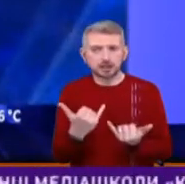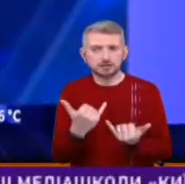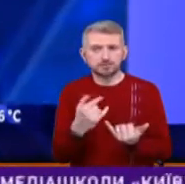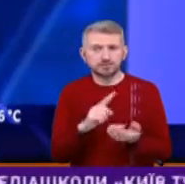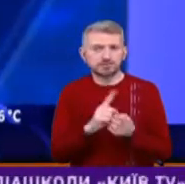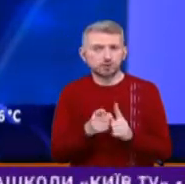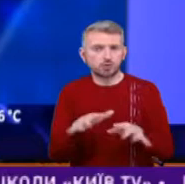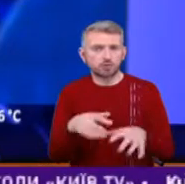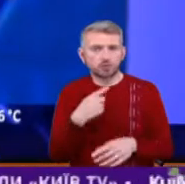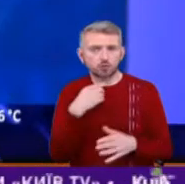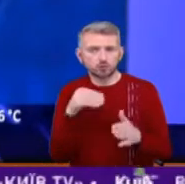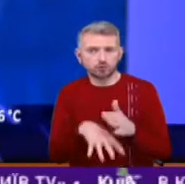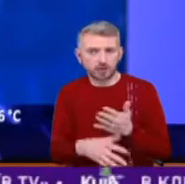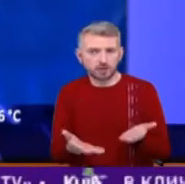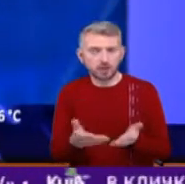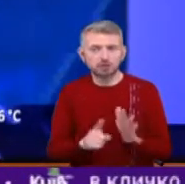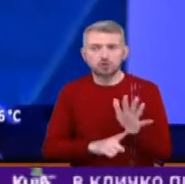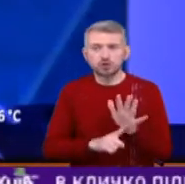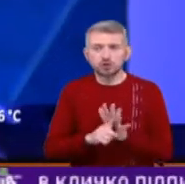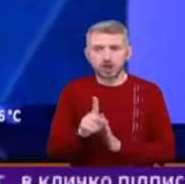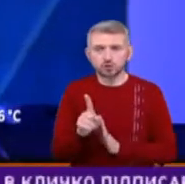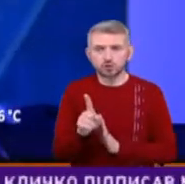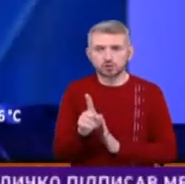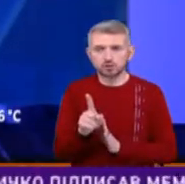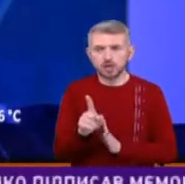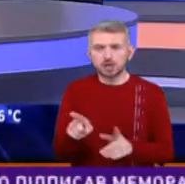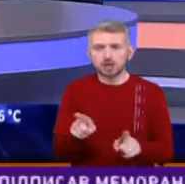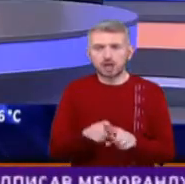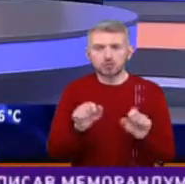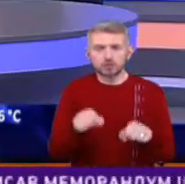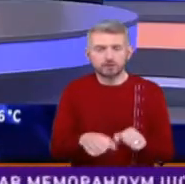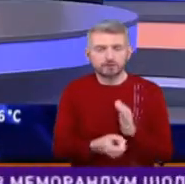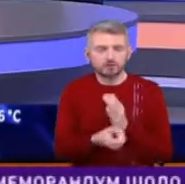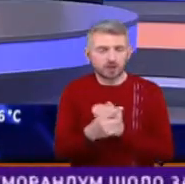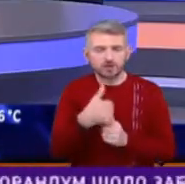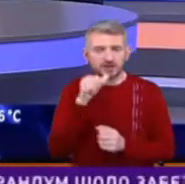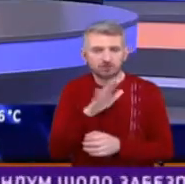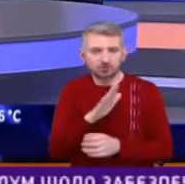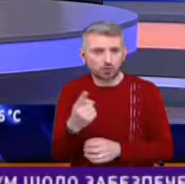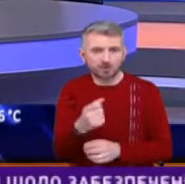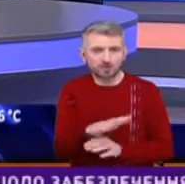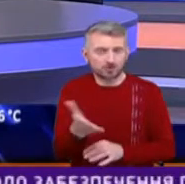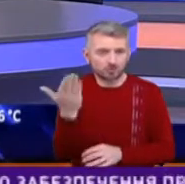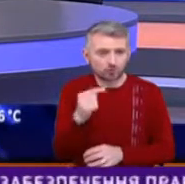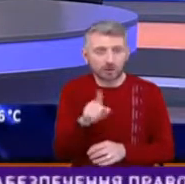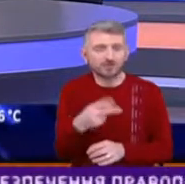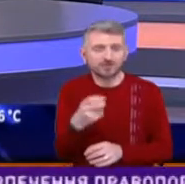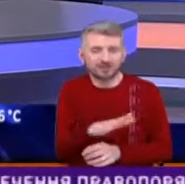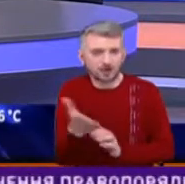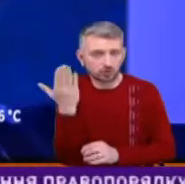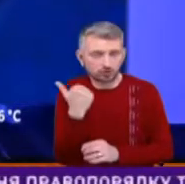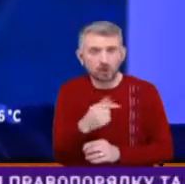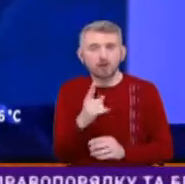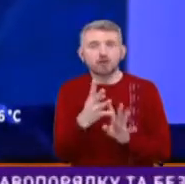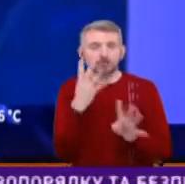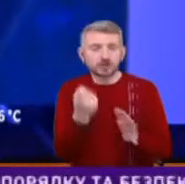зміною місця голосування. Спочатку, ну, така можливість відкрилася не вчора, і не тиждень тому, і навіть не два тижні тому. Але